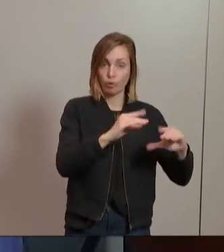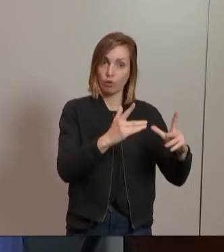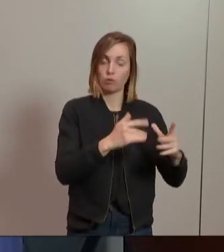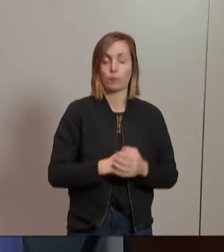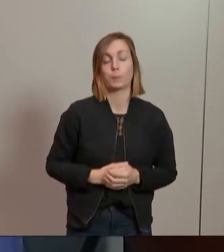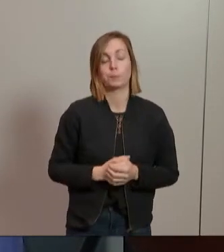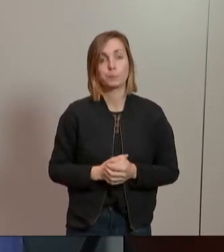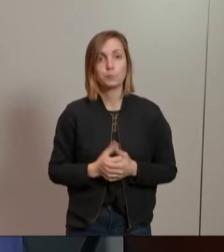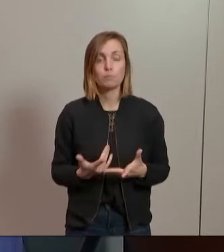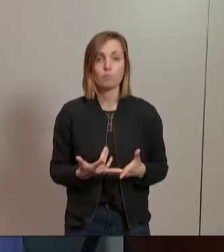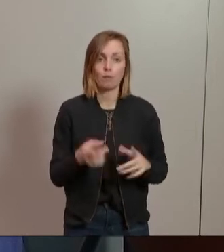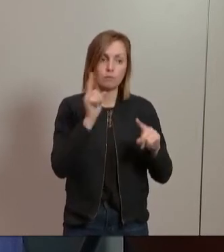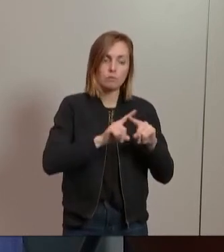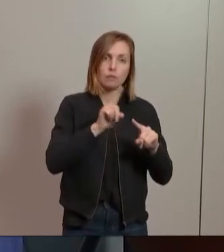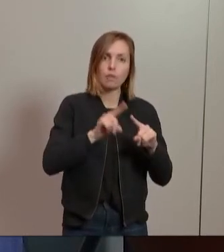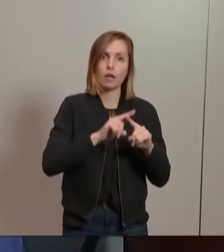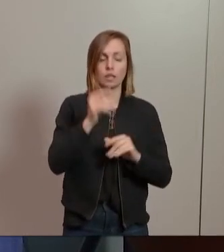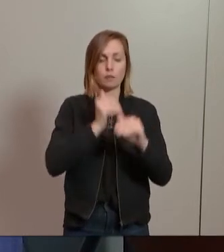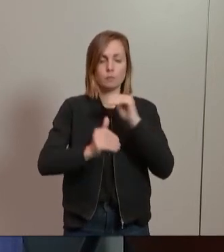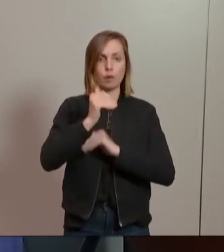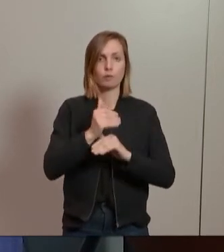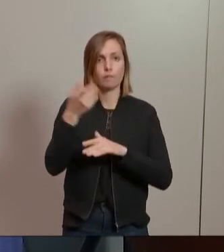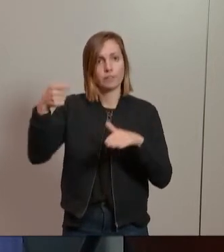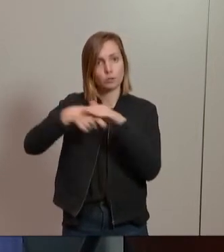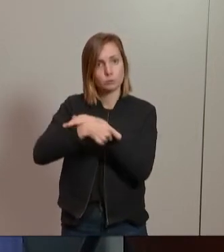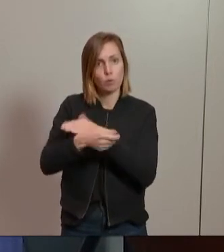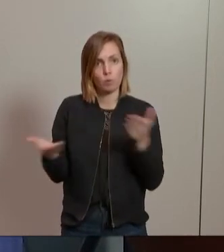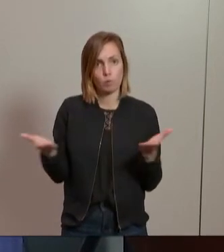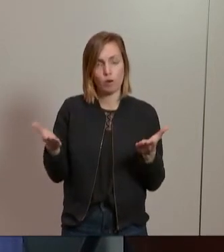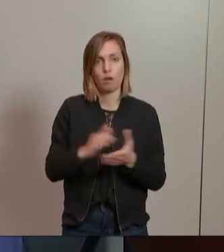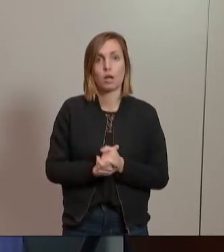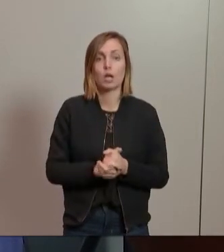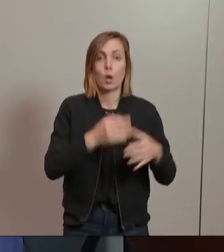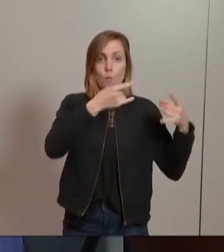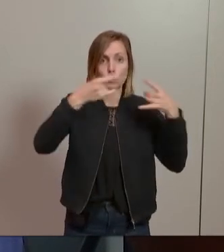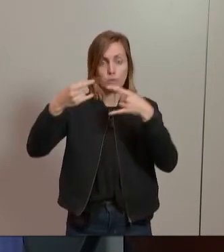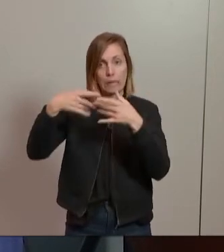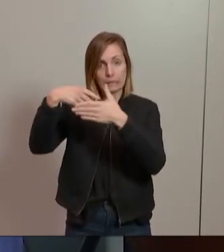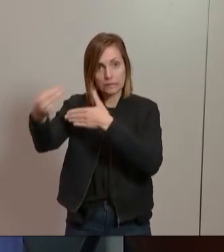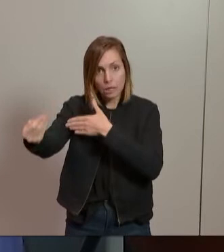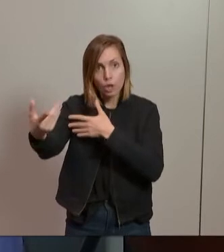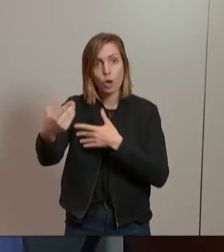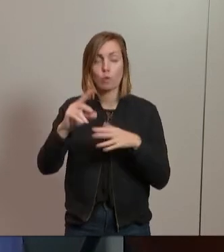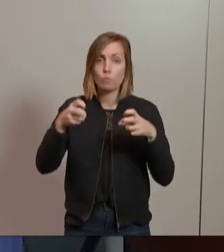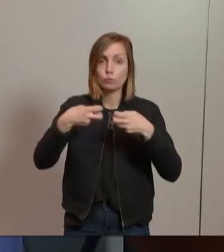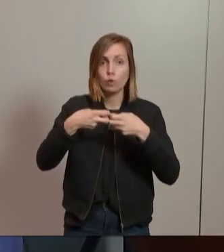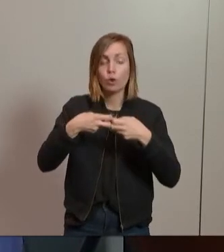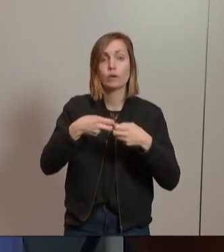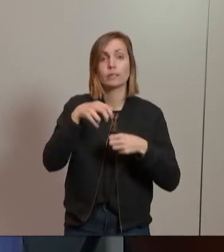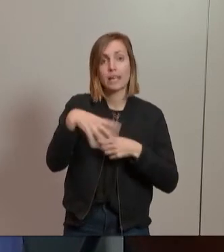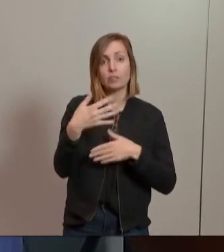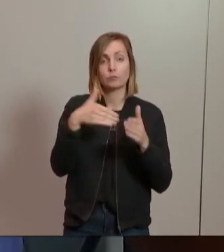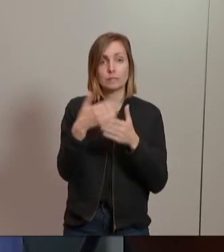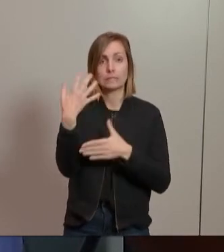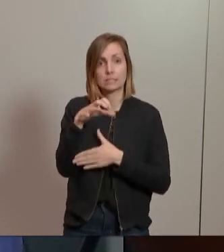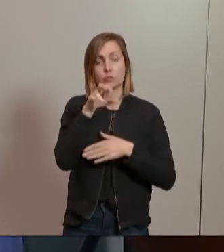terme. Le détail et le plan de financement des travaux sont les suivants. Menuiserie extérieure pour un montant de